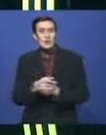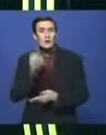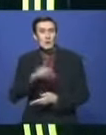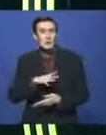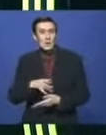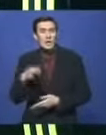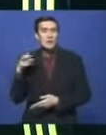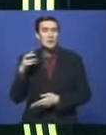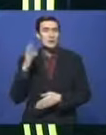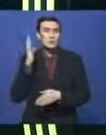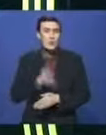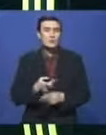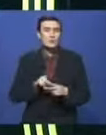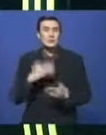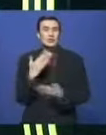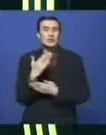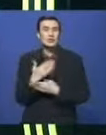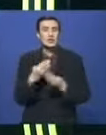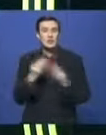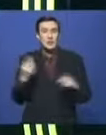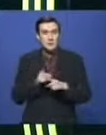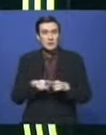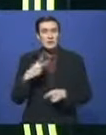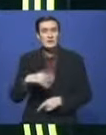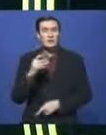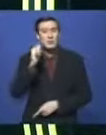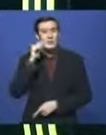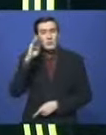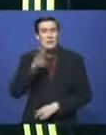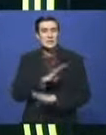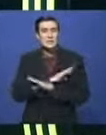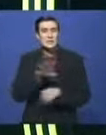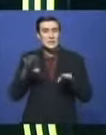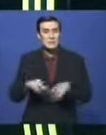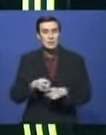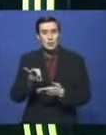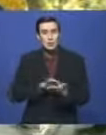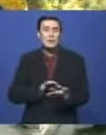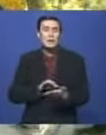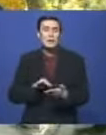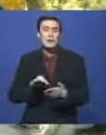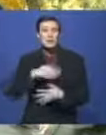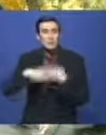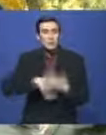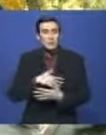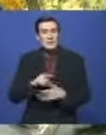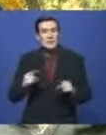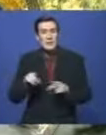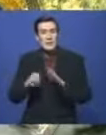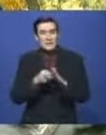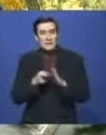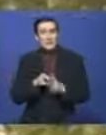несколько ударов обломком шифера. От полученных травм 24-летний парень скончался на месте. Чтобы скрыть содеянное и запутать следствие, убийца